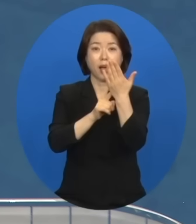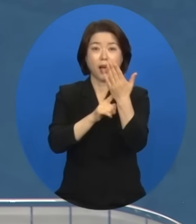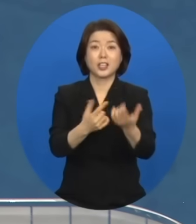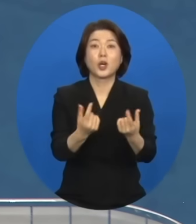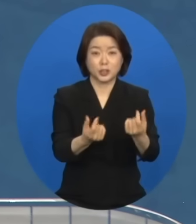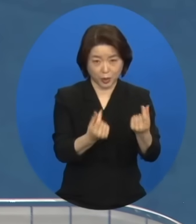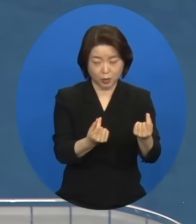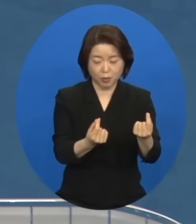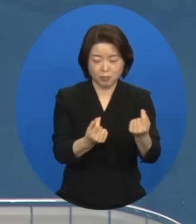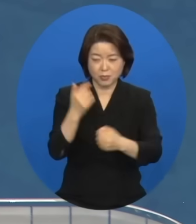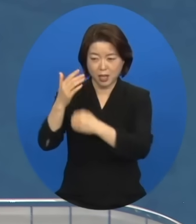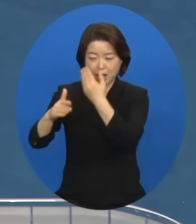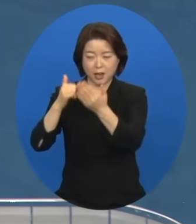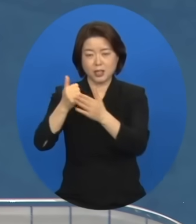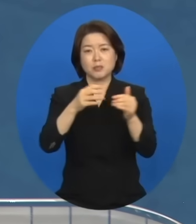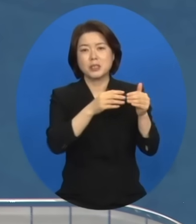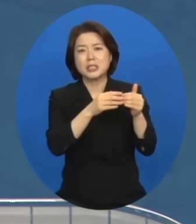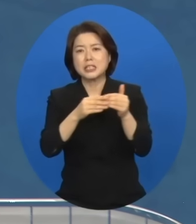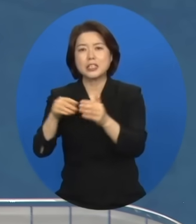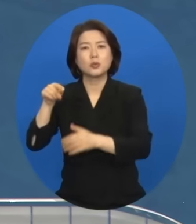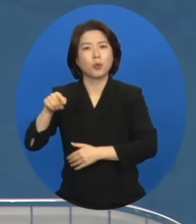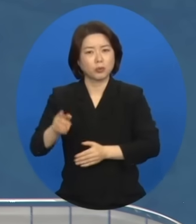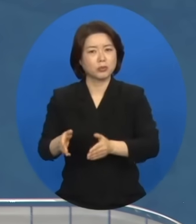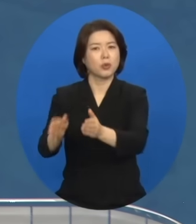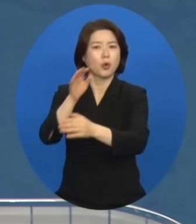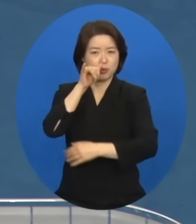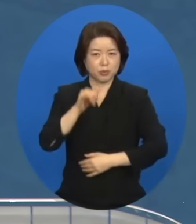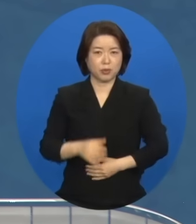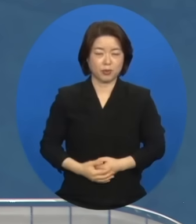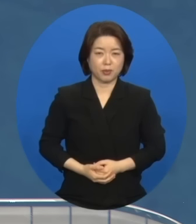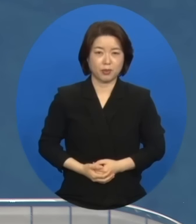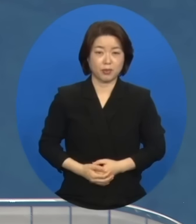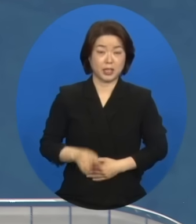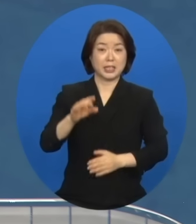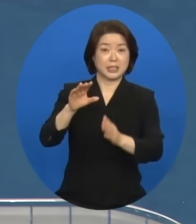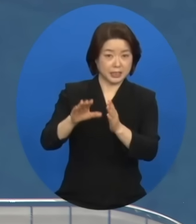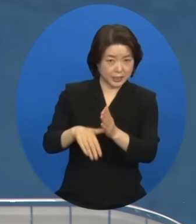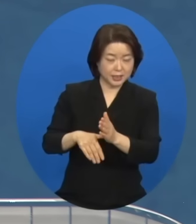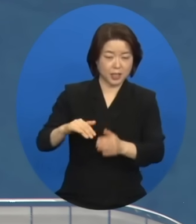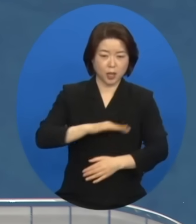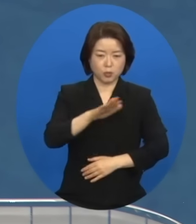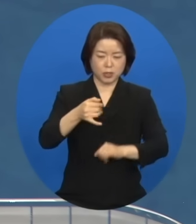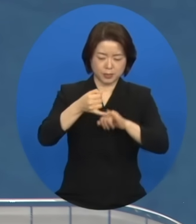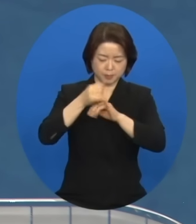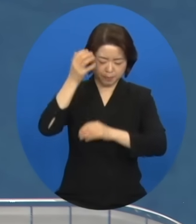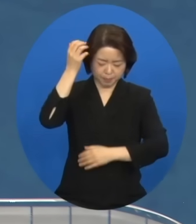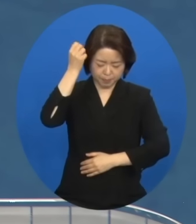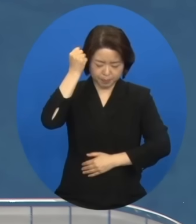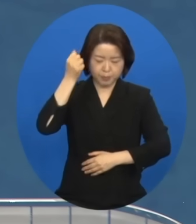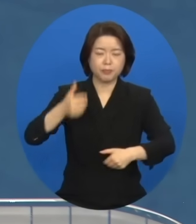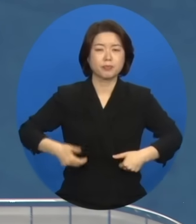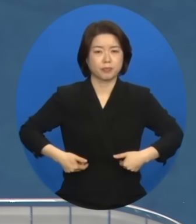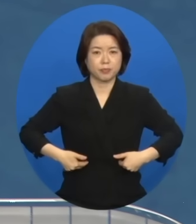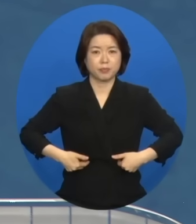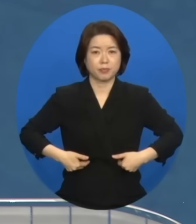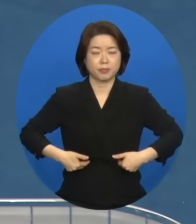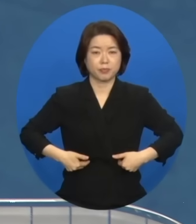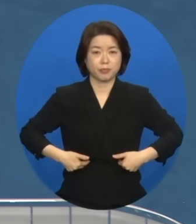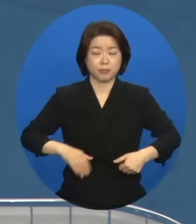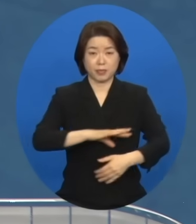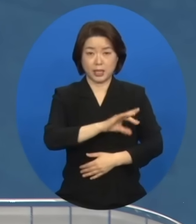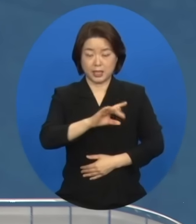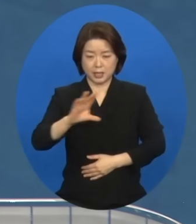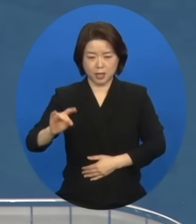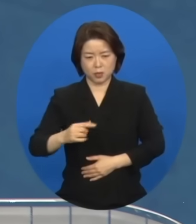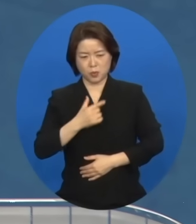그렇게 인도하실 때가 있어요. 그때 우리는 명심해야 합니다. 때때로